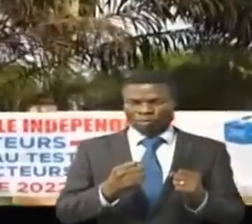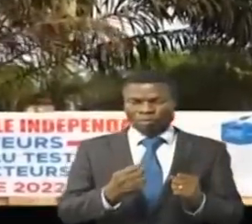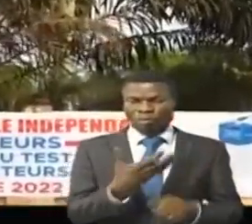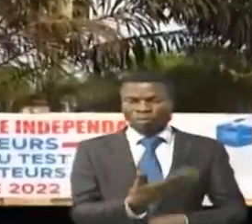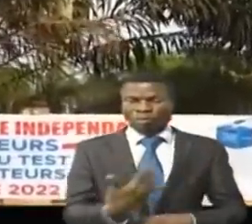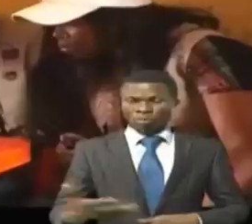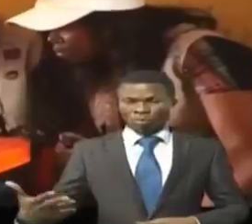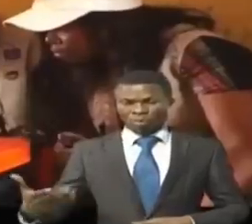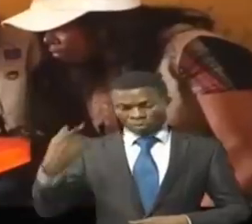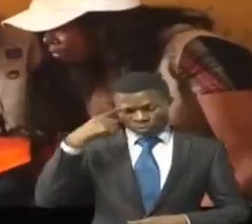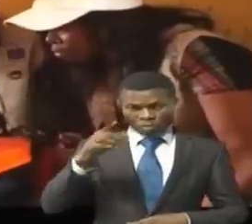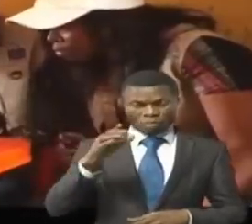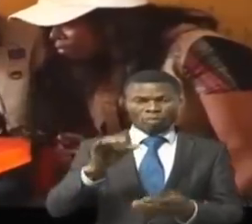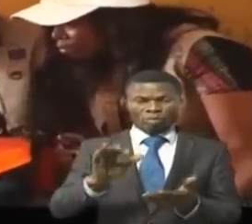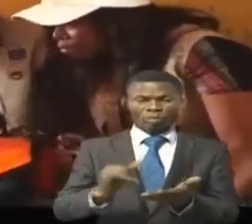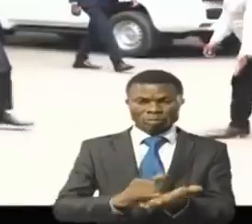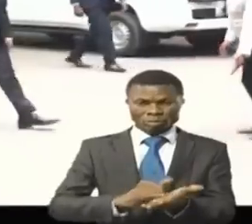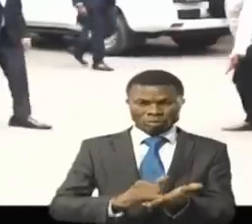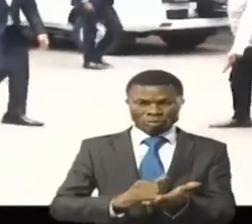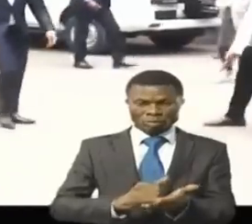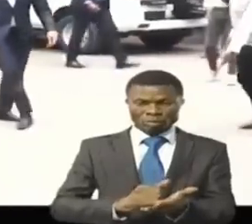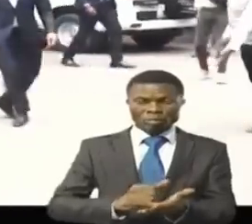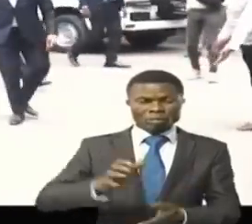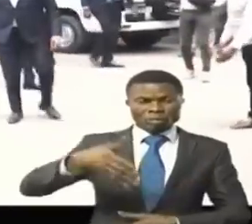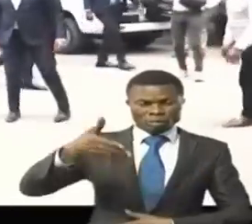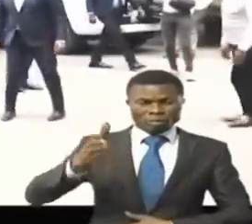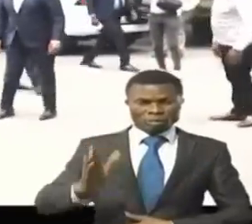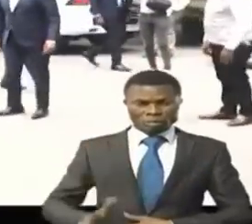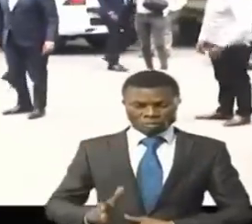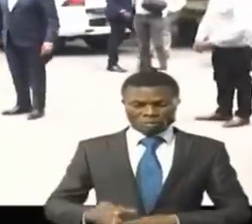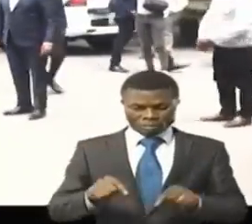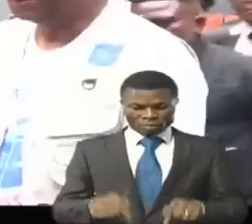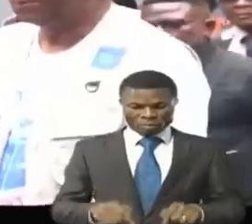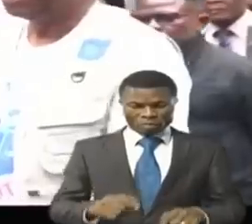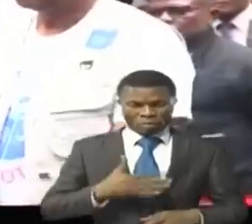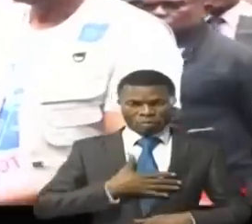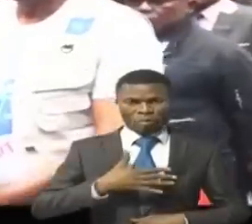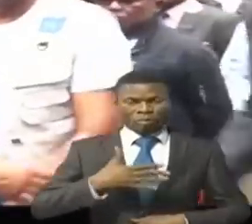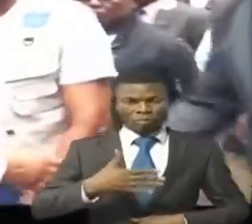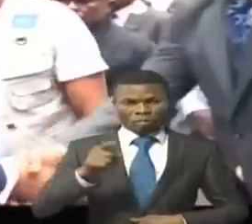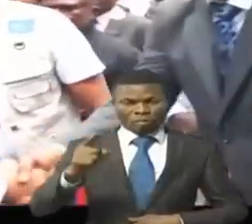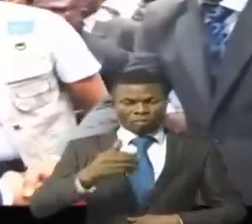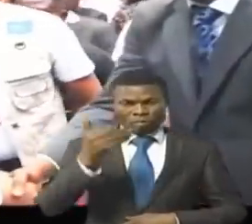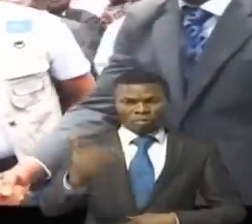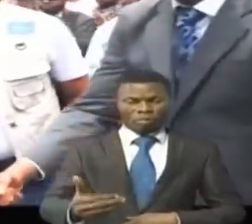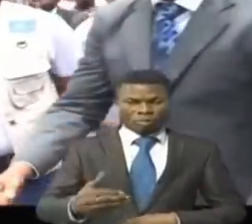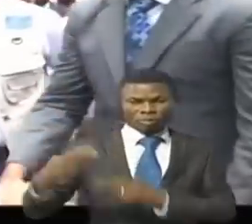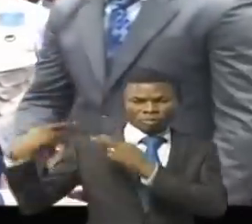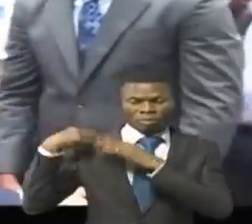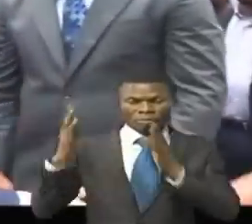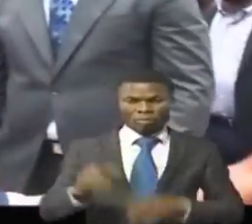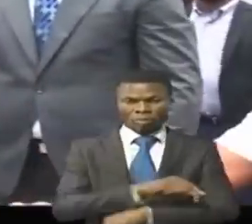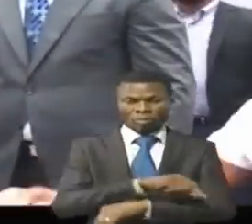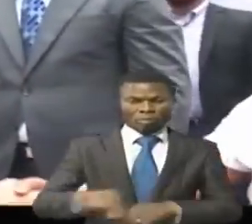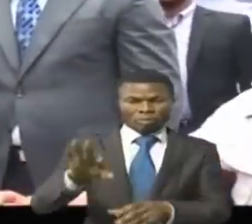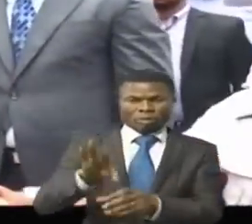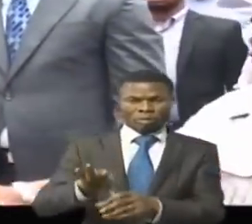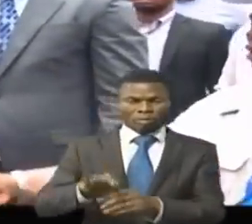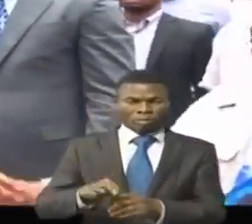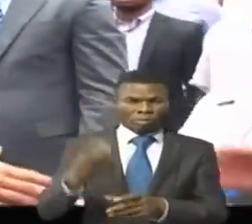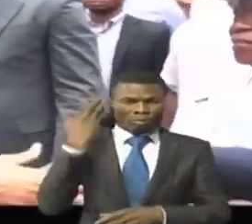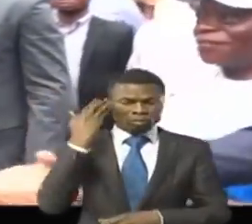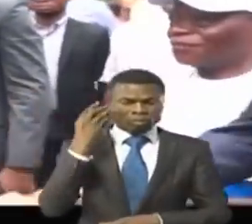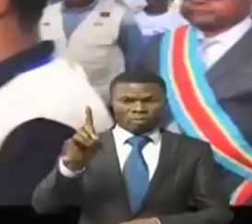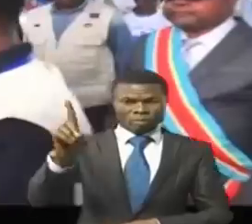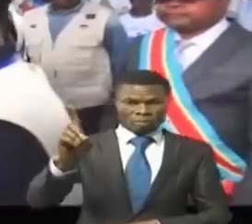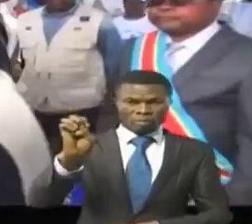pour la production des cartes d'électeurs, expérimentation faite aujourd'hui devant les responsables de la Commission électorale nationale